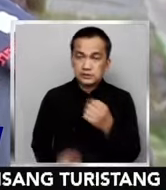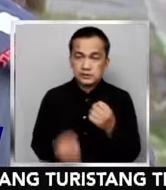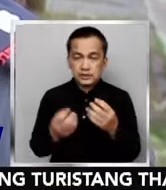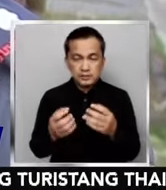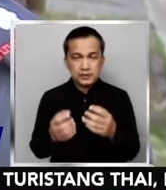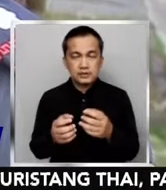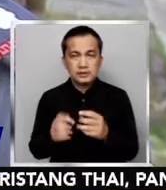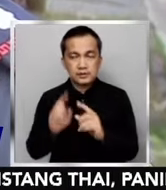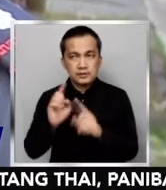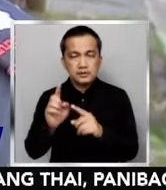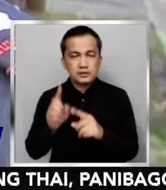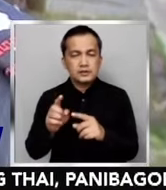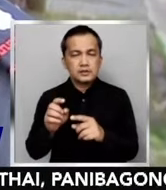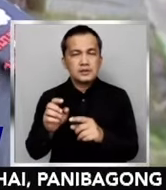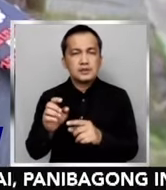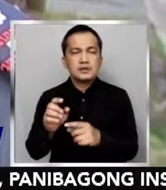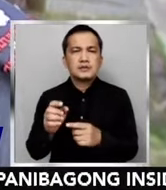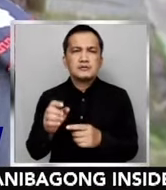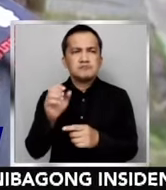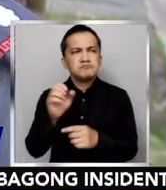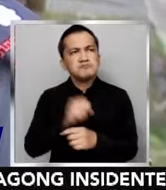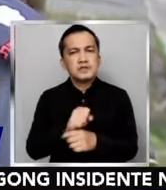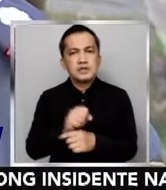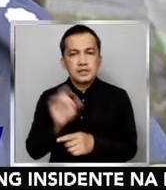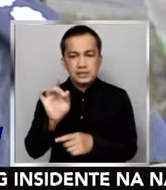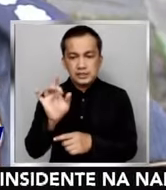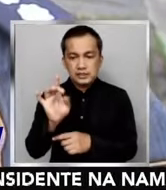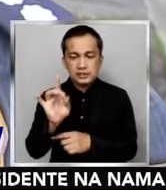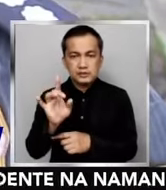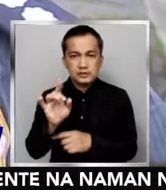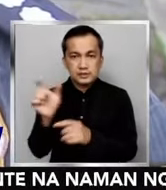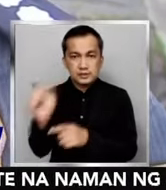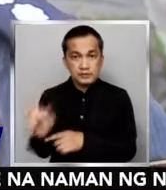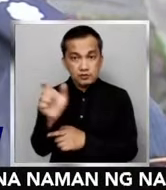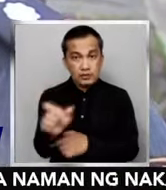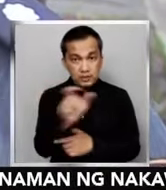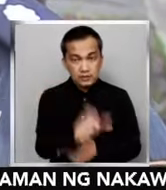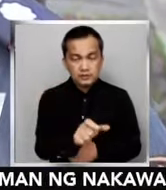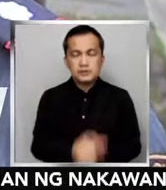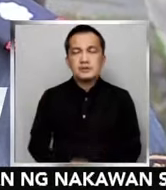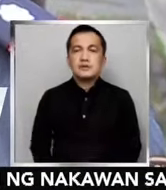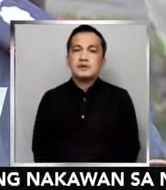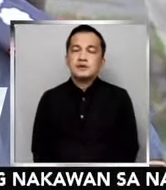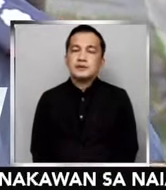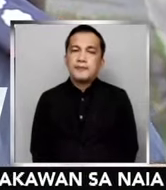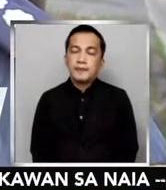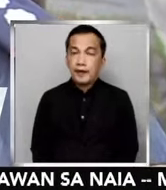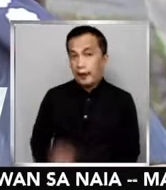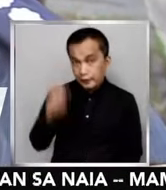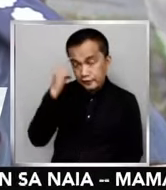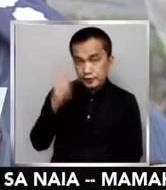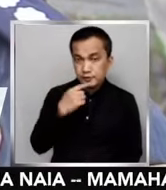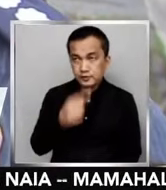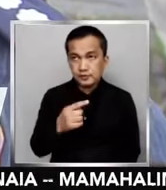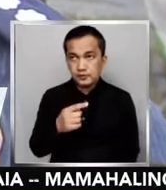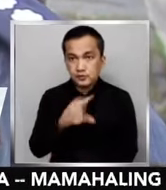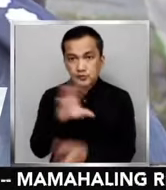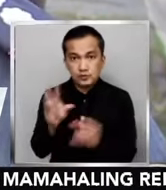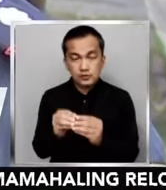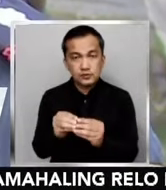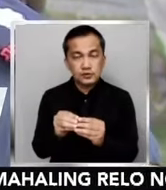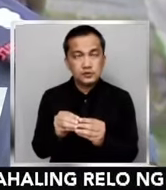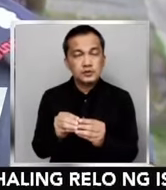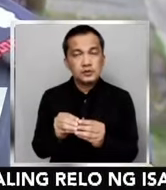Ano nga sila ah 18 na individual ah I think kung susumahin mo kung yung